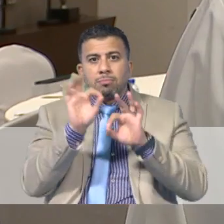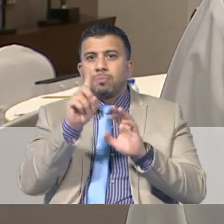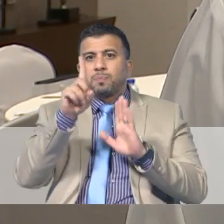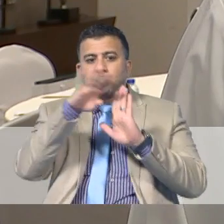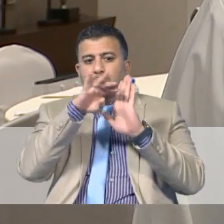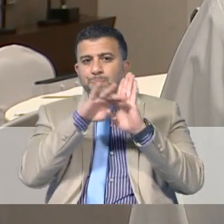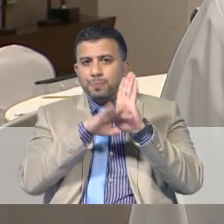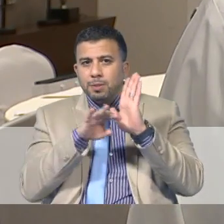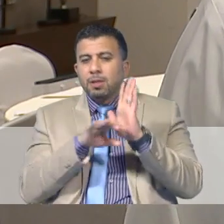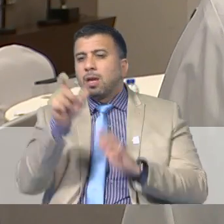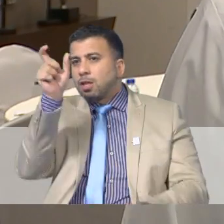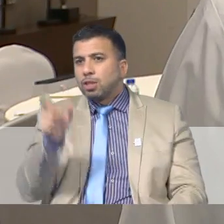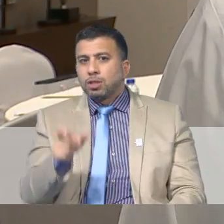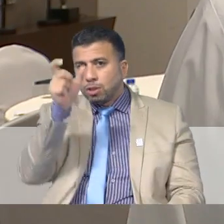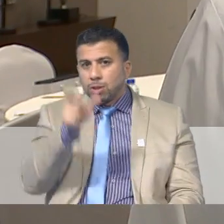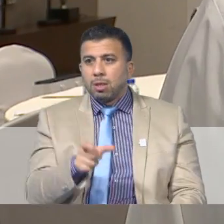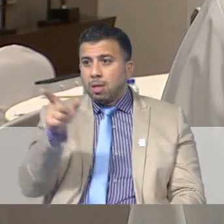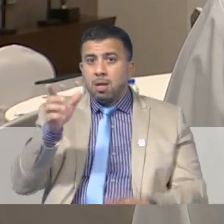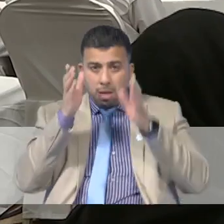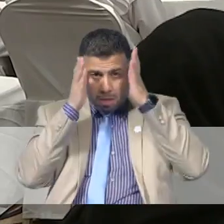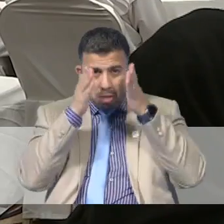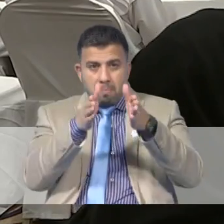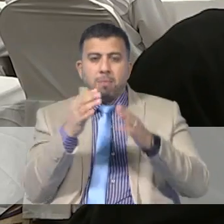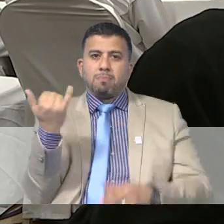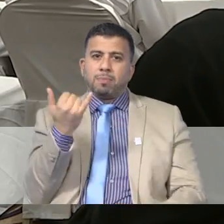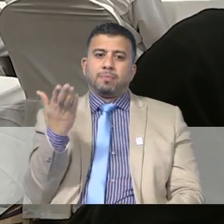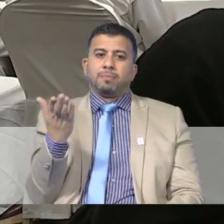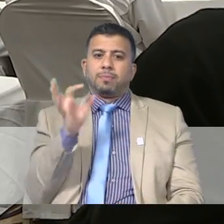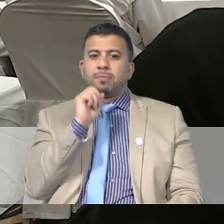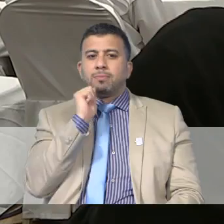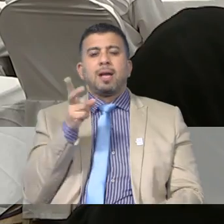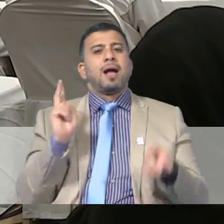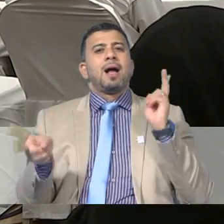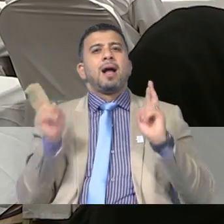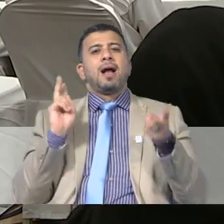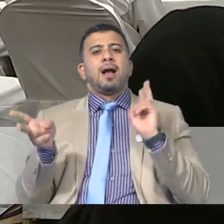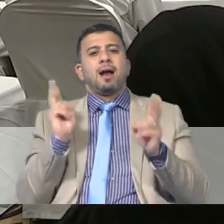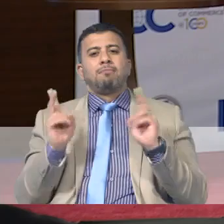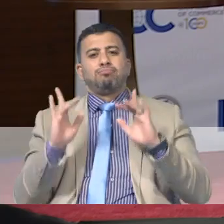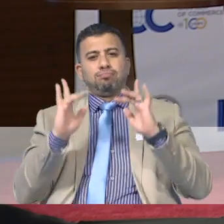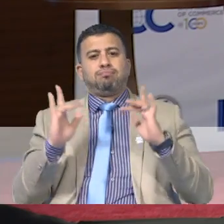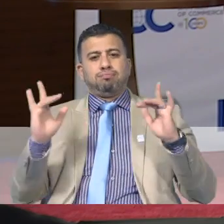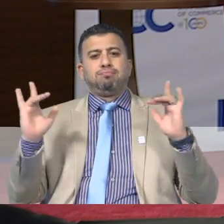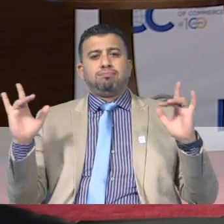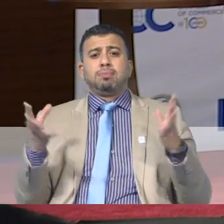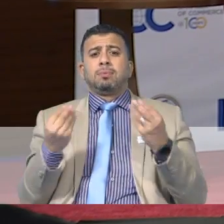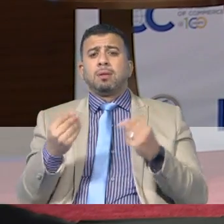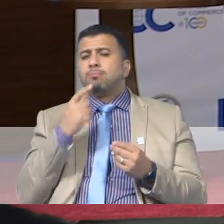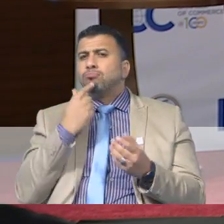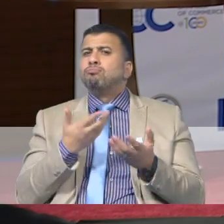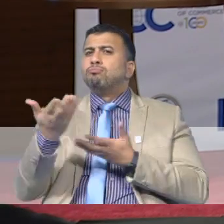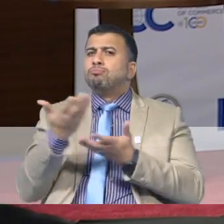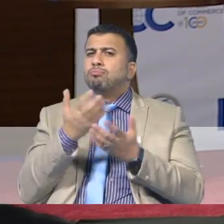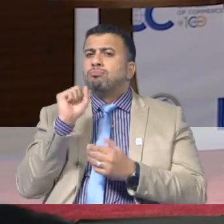بيانية وأشخاص لهم اهتمام بهذا المجال. تضمن الاحتفال جلسات عدة استعرضت مقارنة